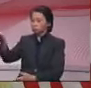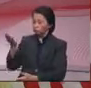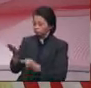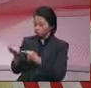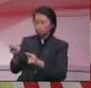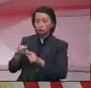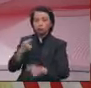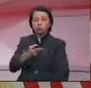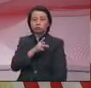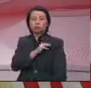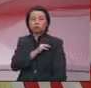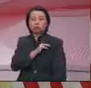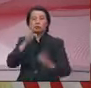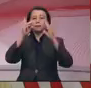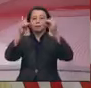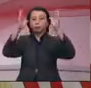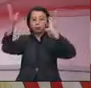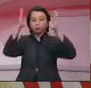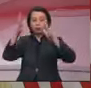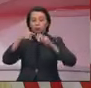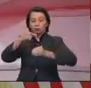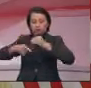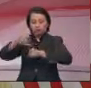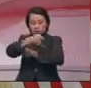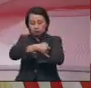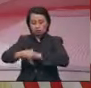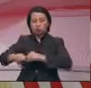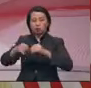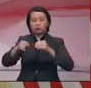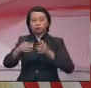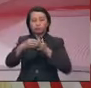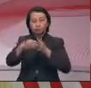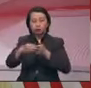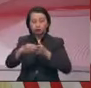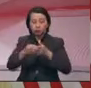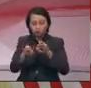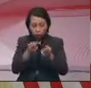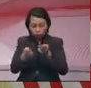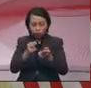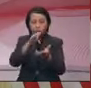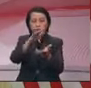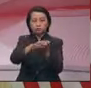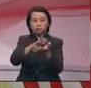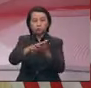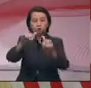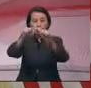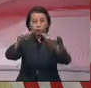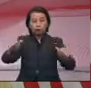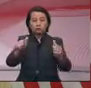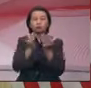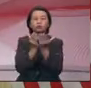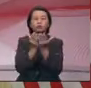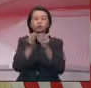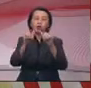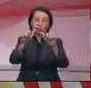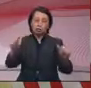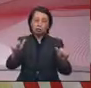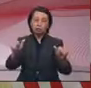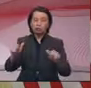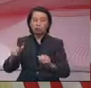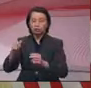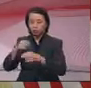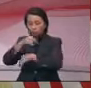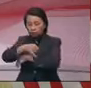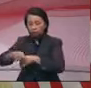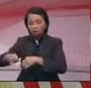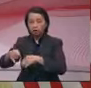daripada Kementerian Pendidikan Malaysia mengenai garis panduan pengurusan sekolah berasrama. Antara garis panduan